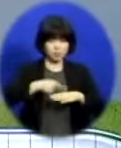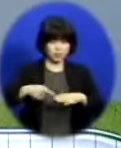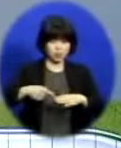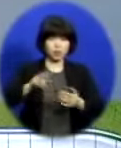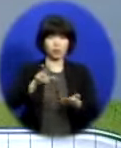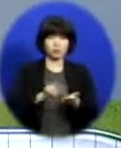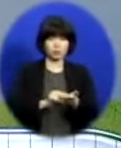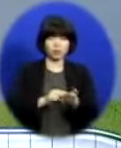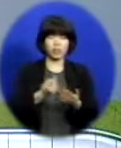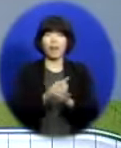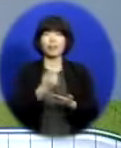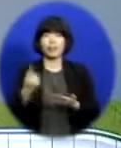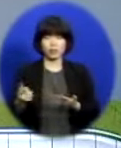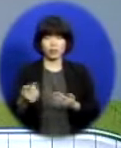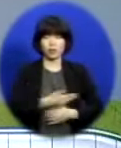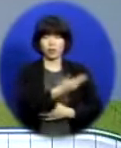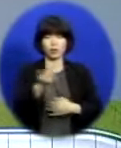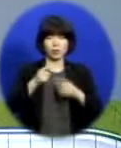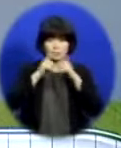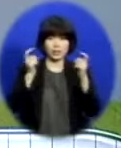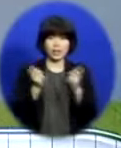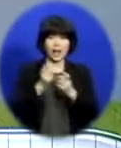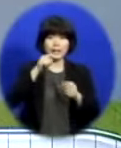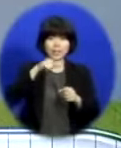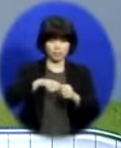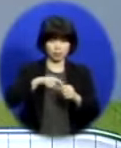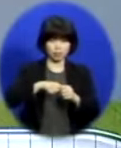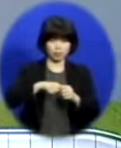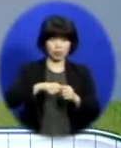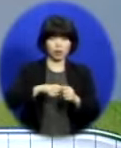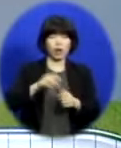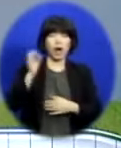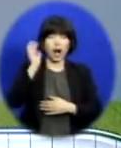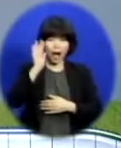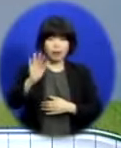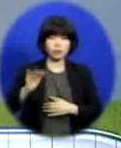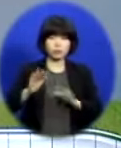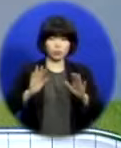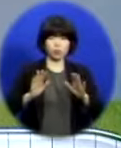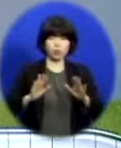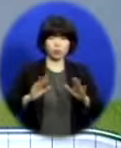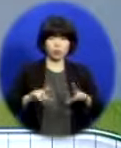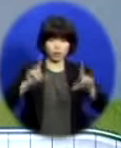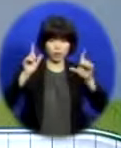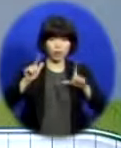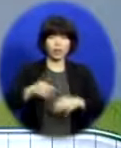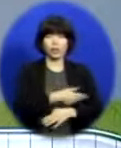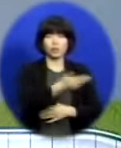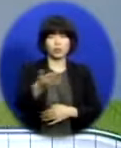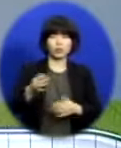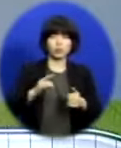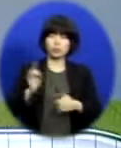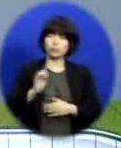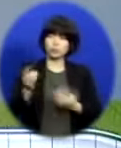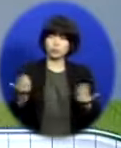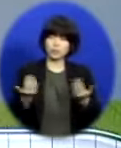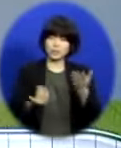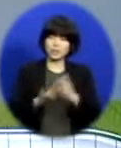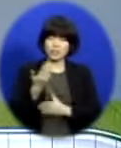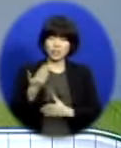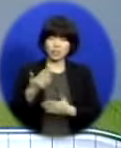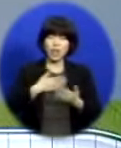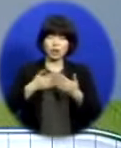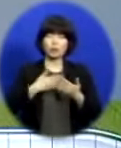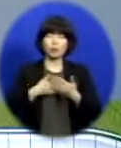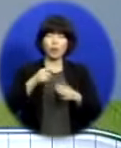떠나서도 여러분 개인적으로도 앞으로 올해 여러분에게 무슨 일이 벌어질지 두려운 마음이